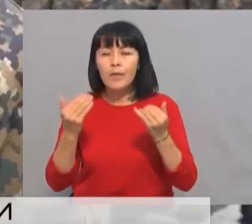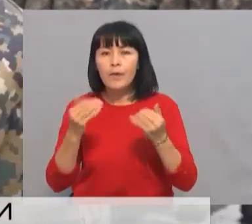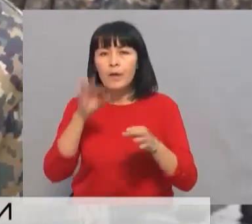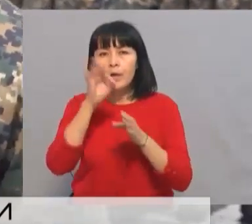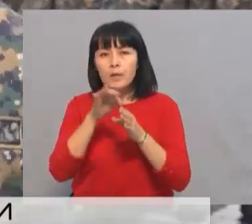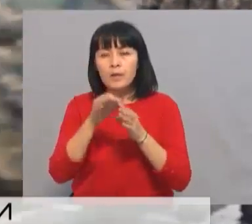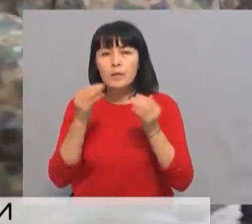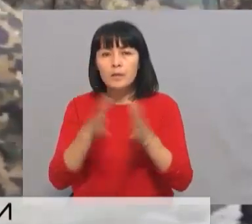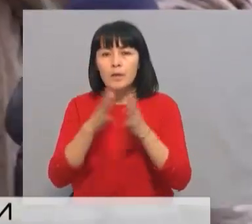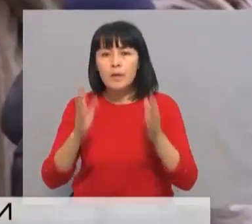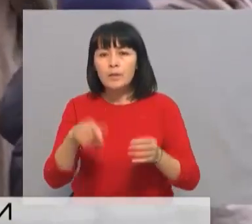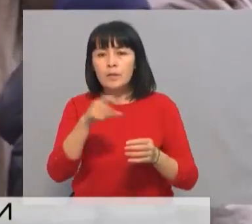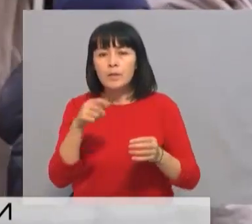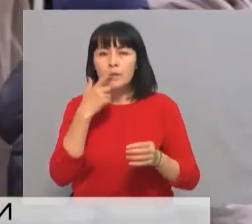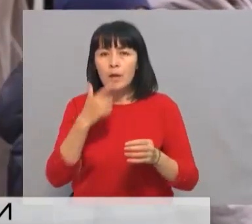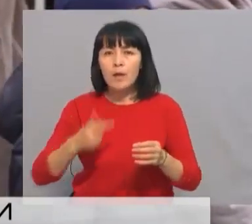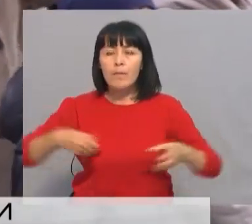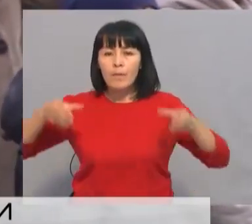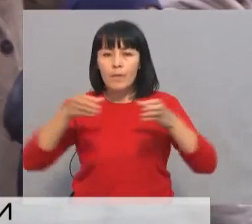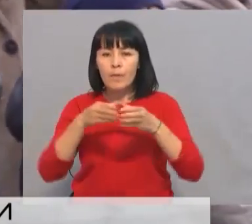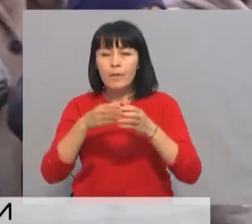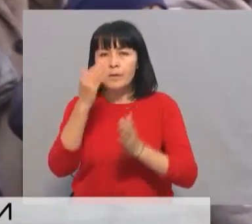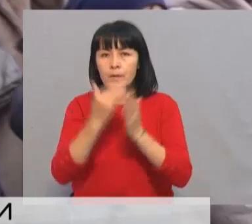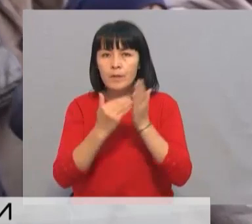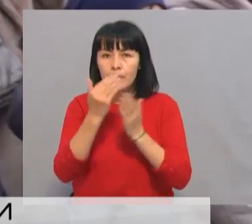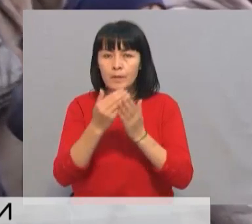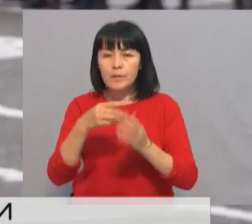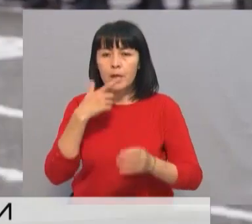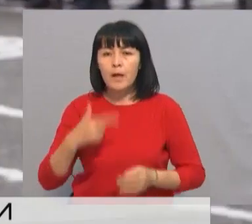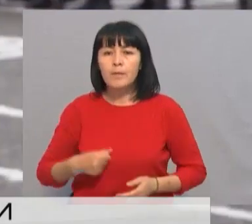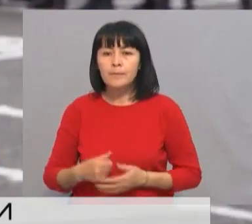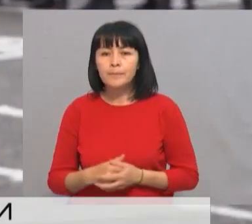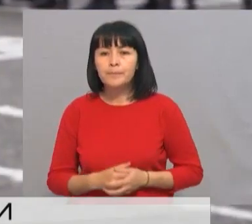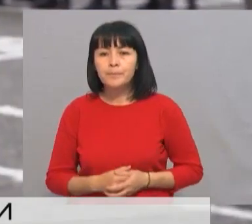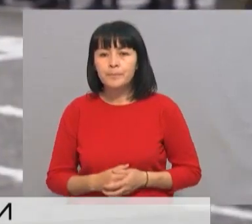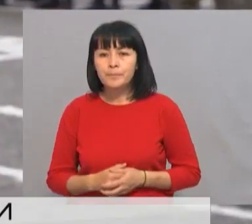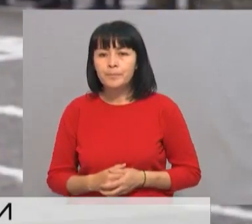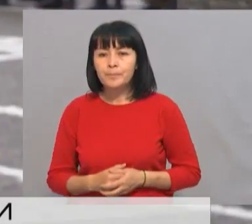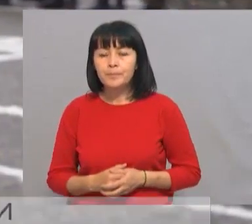с целью поощрения граждан к срочной воинской службе и повышения престижа армии.